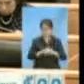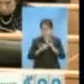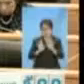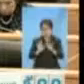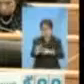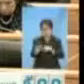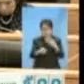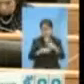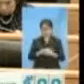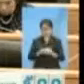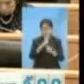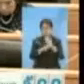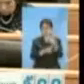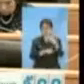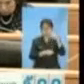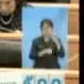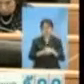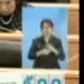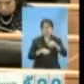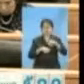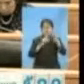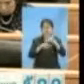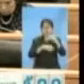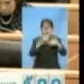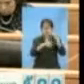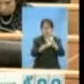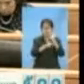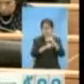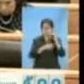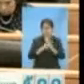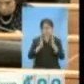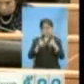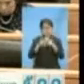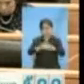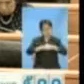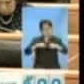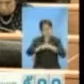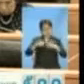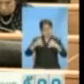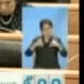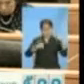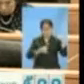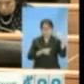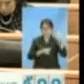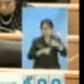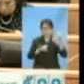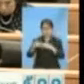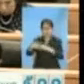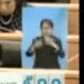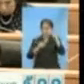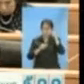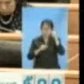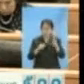สิบปีแล้วท่านประธานครับไม่ได้พัฒนาเลยคนไปออกกำลังกายกันมากมายไม่ว่าจะเป็นห้องน้ำห้องส้